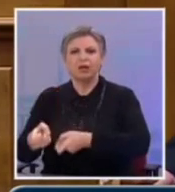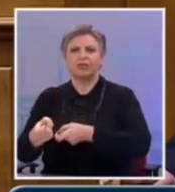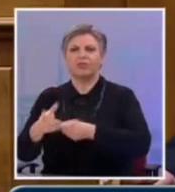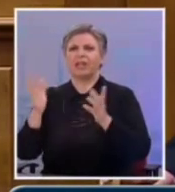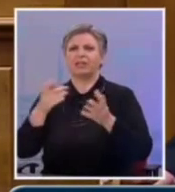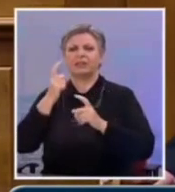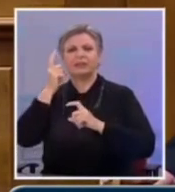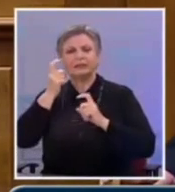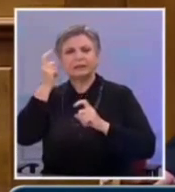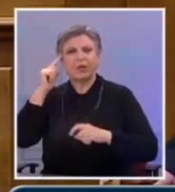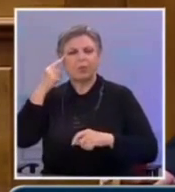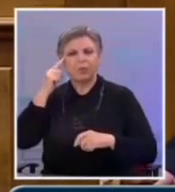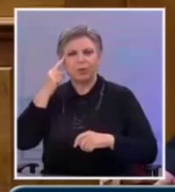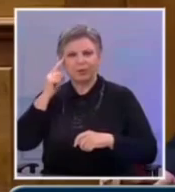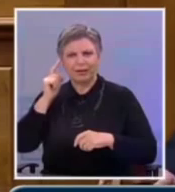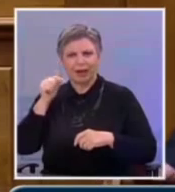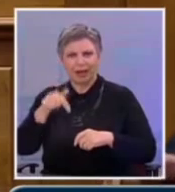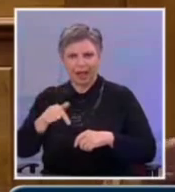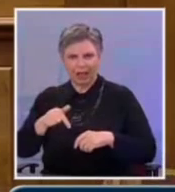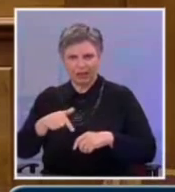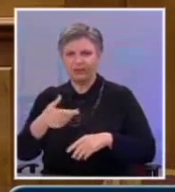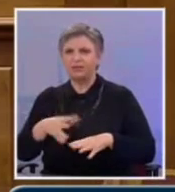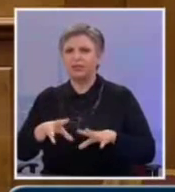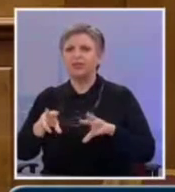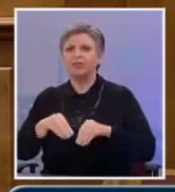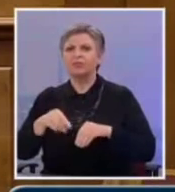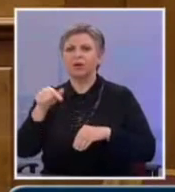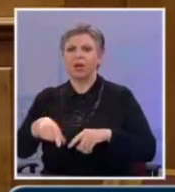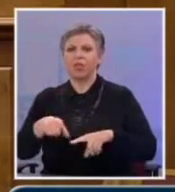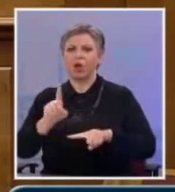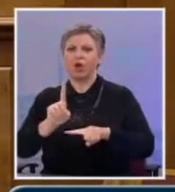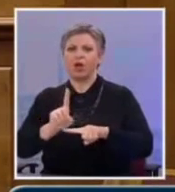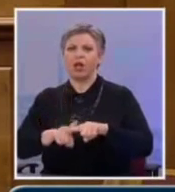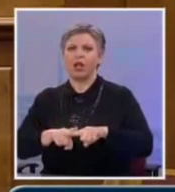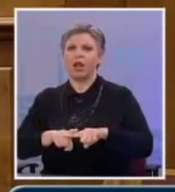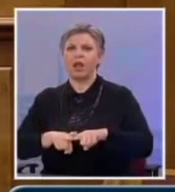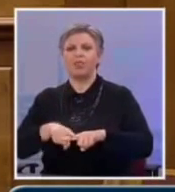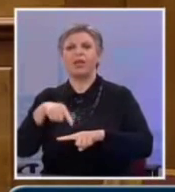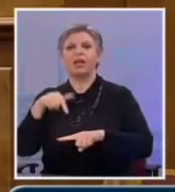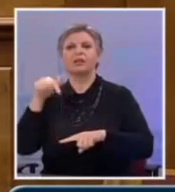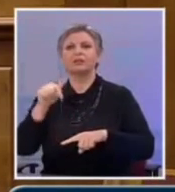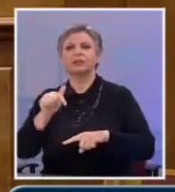δεν θα καταφέρετε να επιβάλλετε στη χώρα ένα καθεστώς μεταδημοκρατίας.